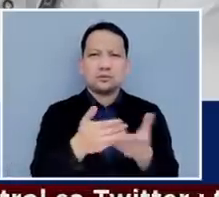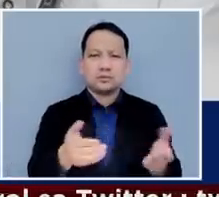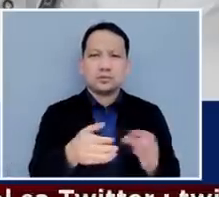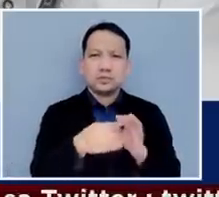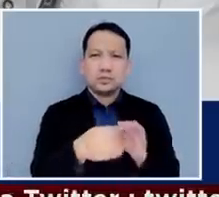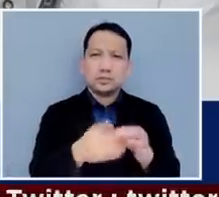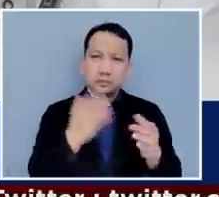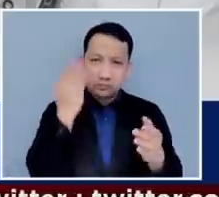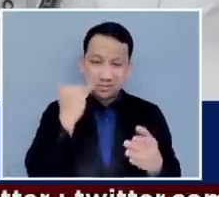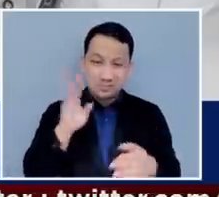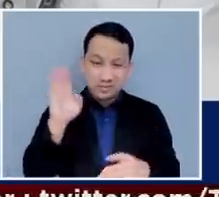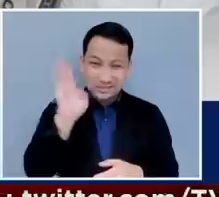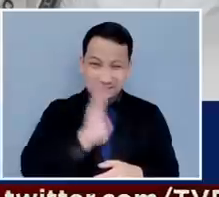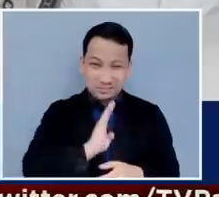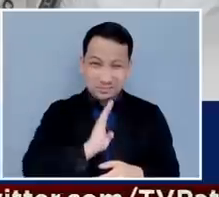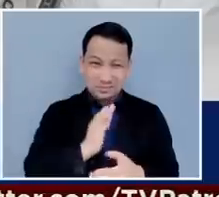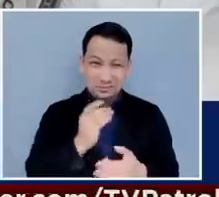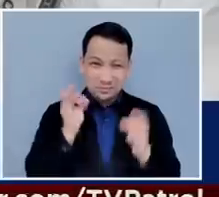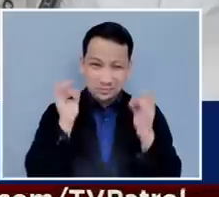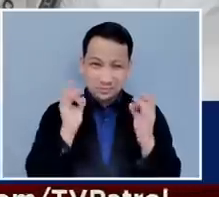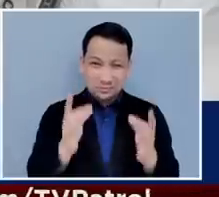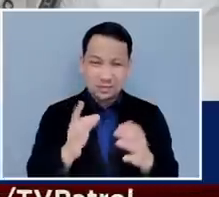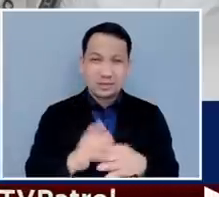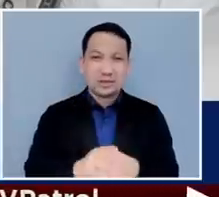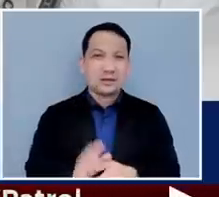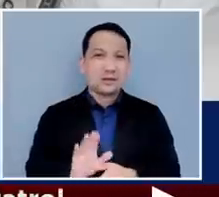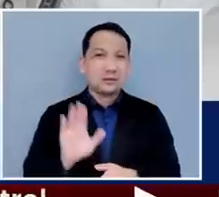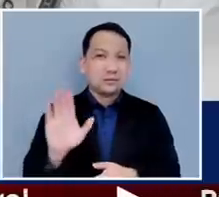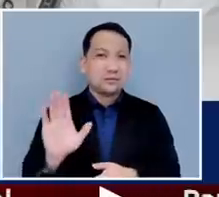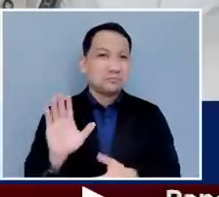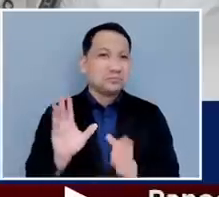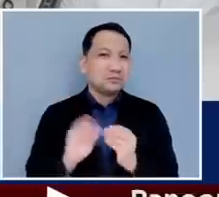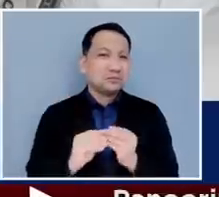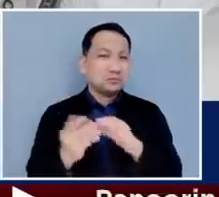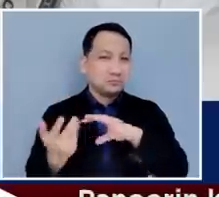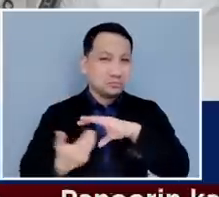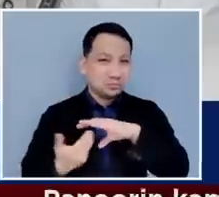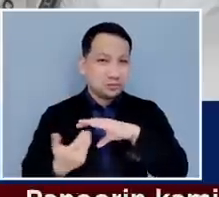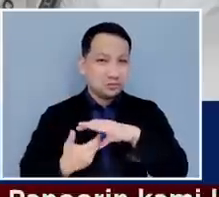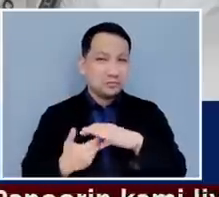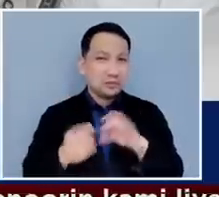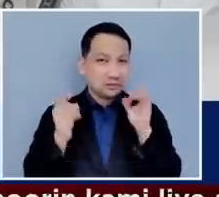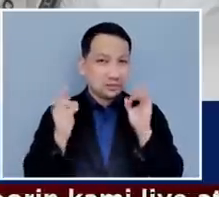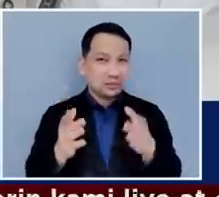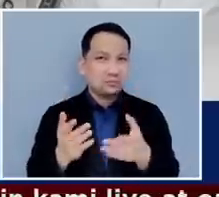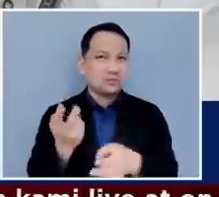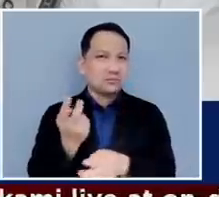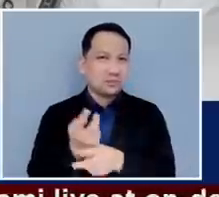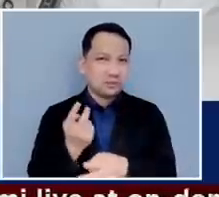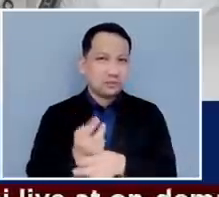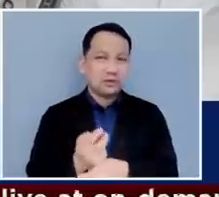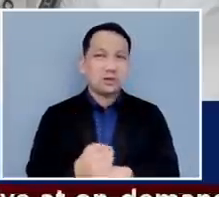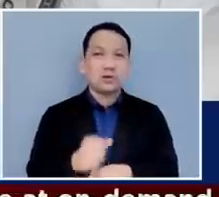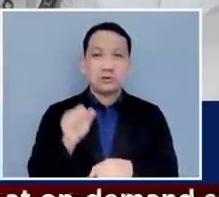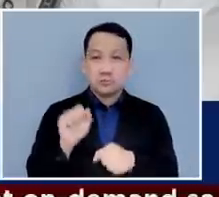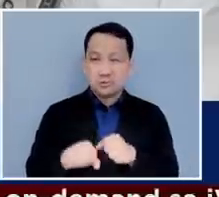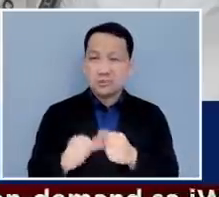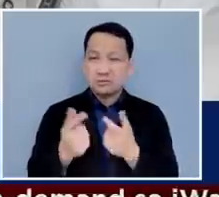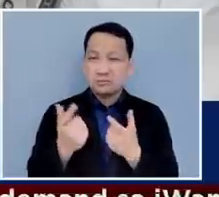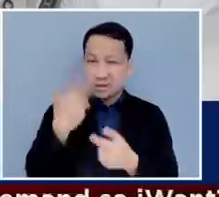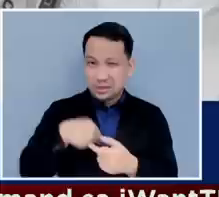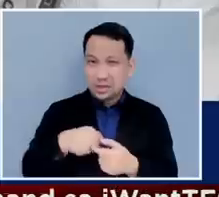nasira or dangerous dun sa ating mga consumers, mas mahirap. So better siguro